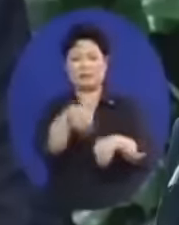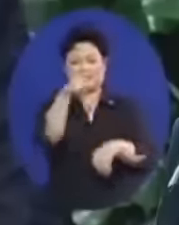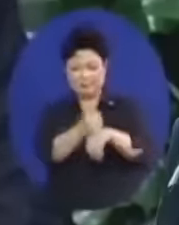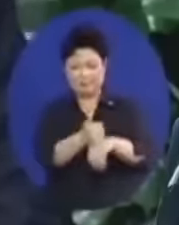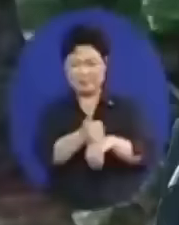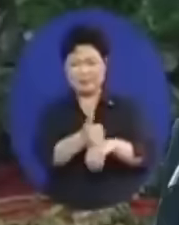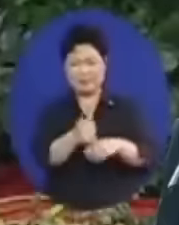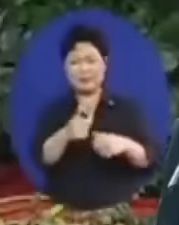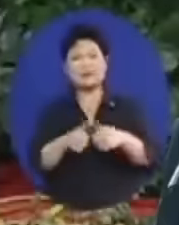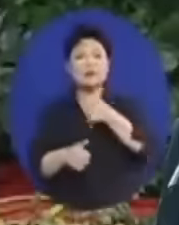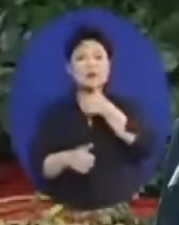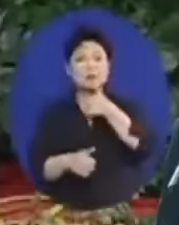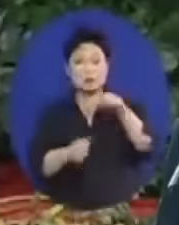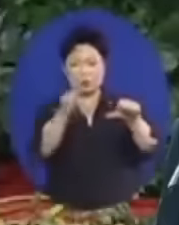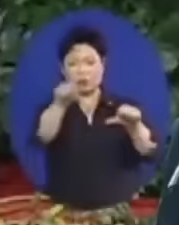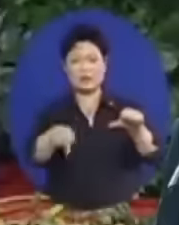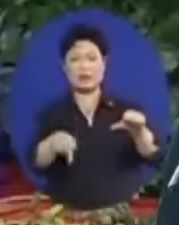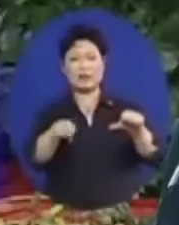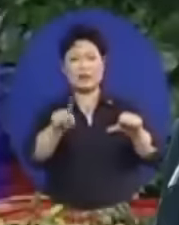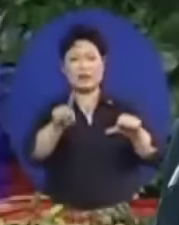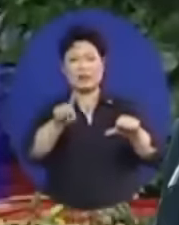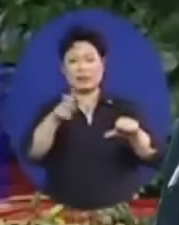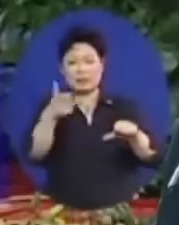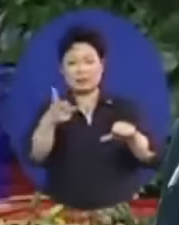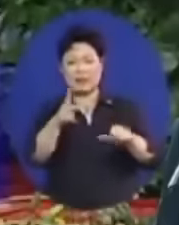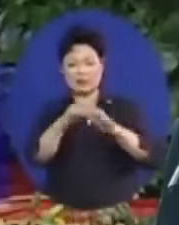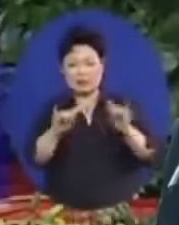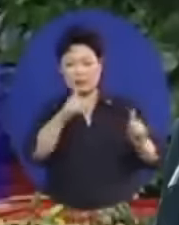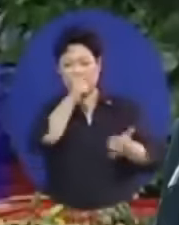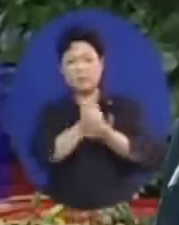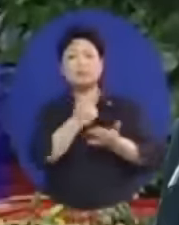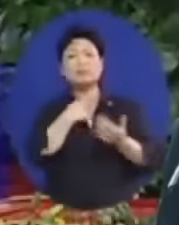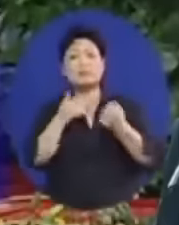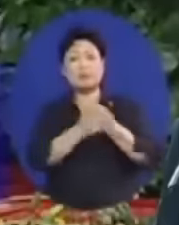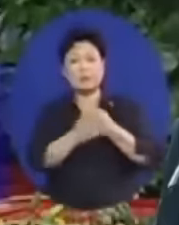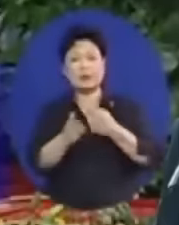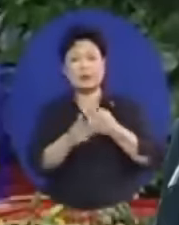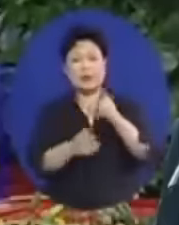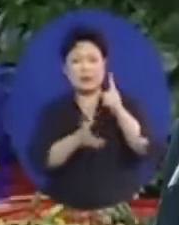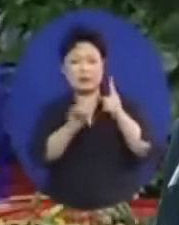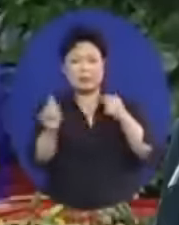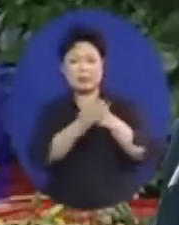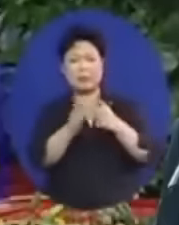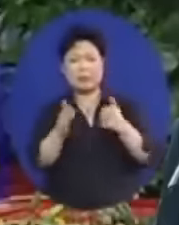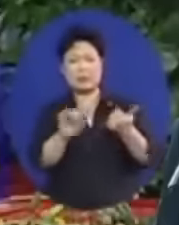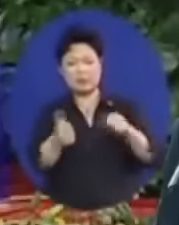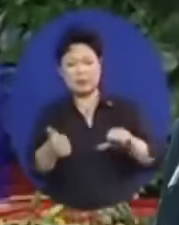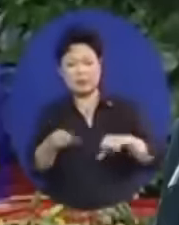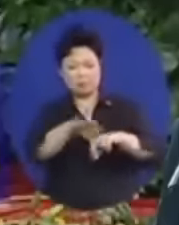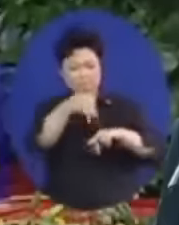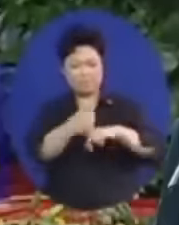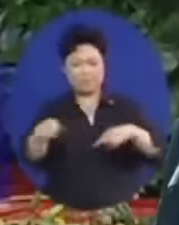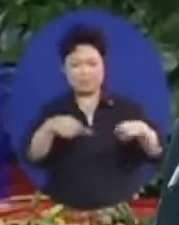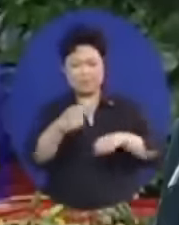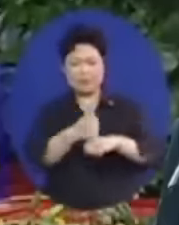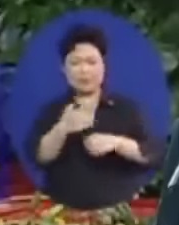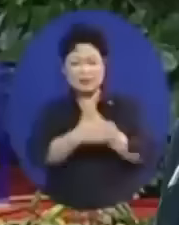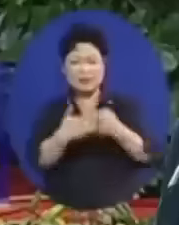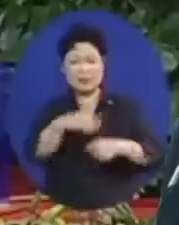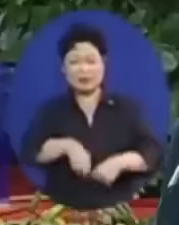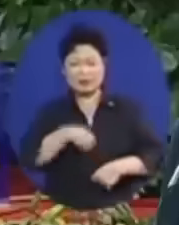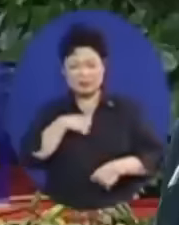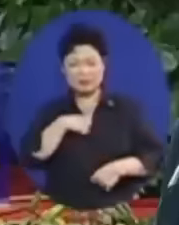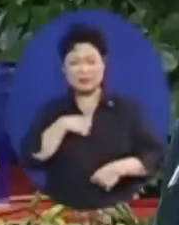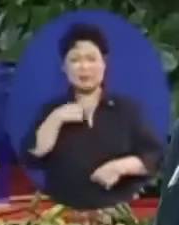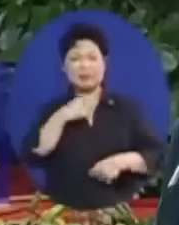것입니다. 로마서 5장 11절에 한 사람의 범죄로 말미암아 사망이 그 한 사람을 통하여 왕노릇하였은즉 그 은혜와 의의 선물을